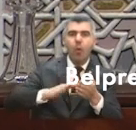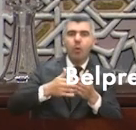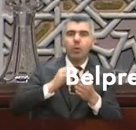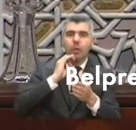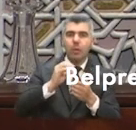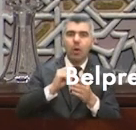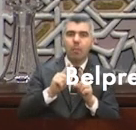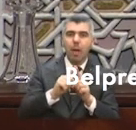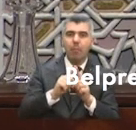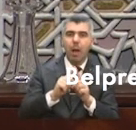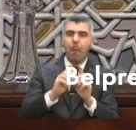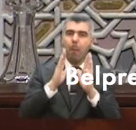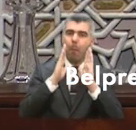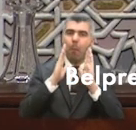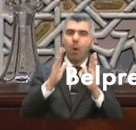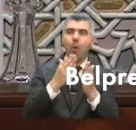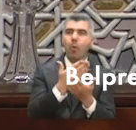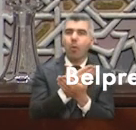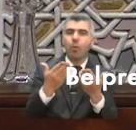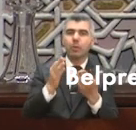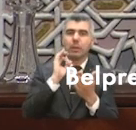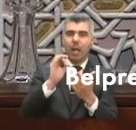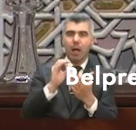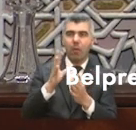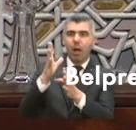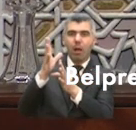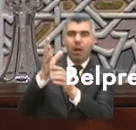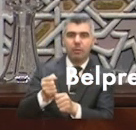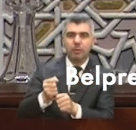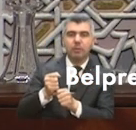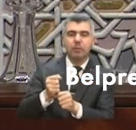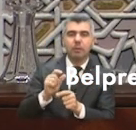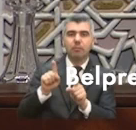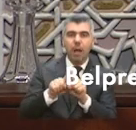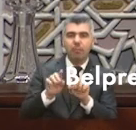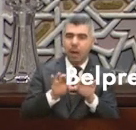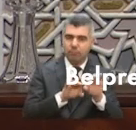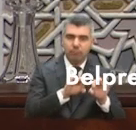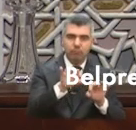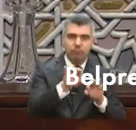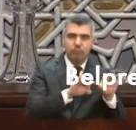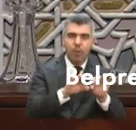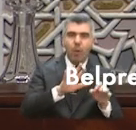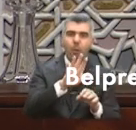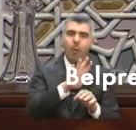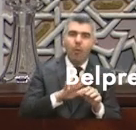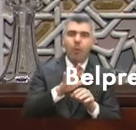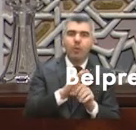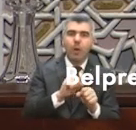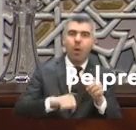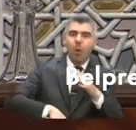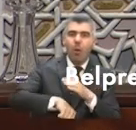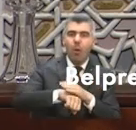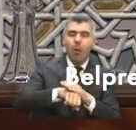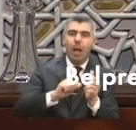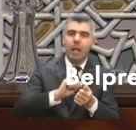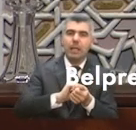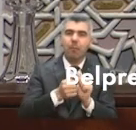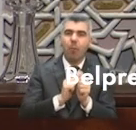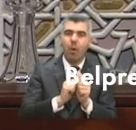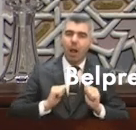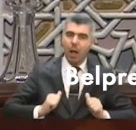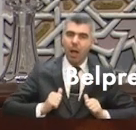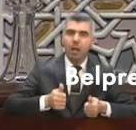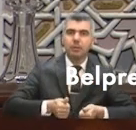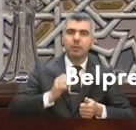الاشاده والتقدير بالاداء التقني الرائع والرفيع وعلى الروح التنافسيه